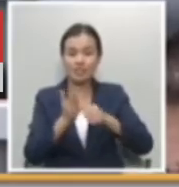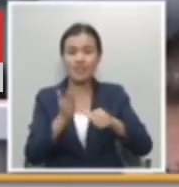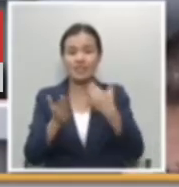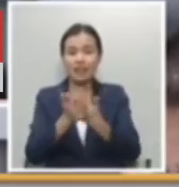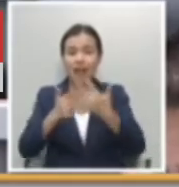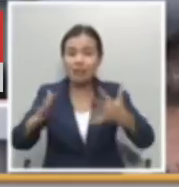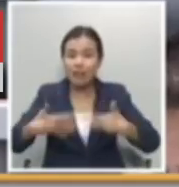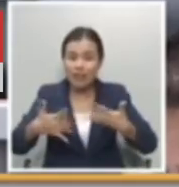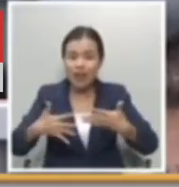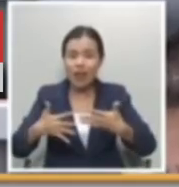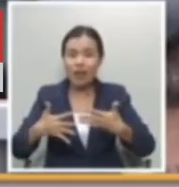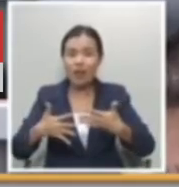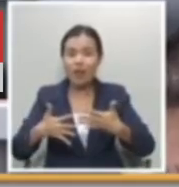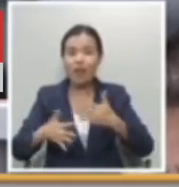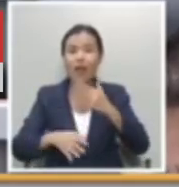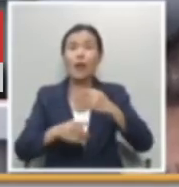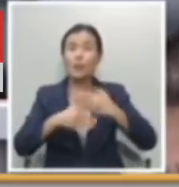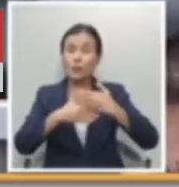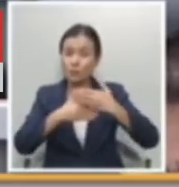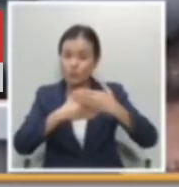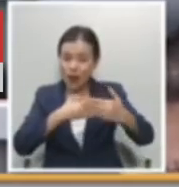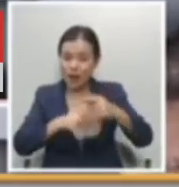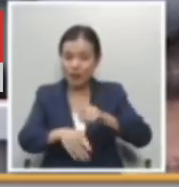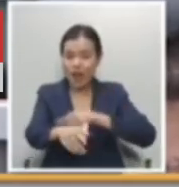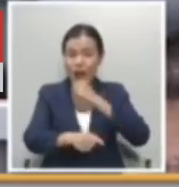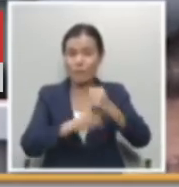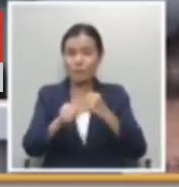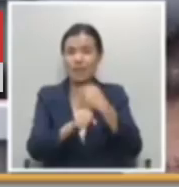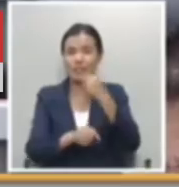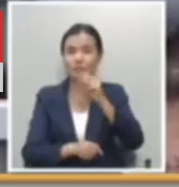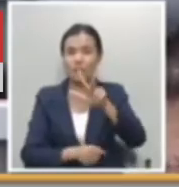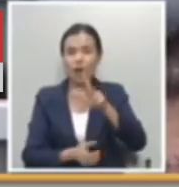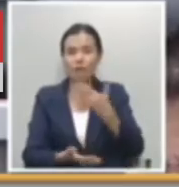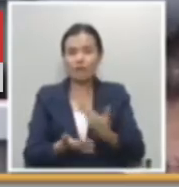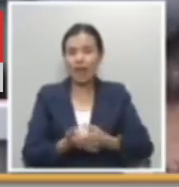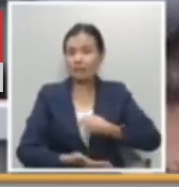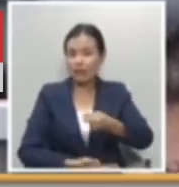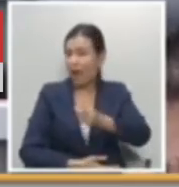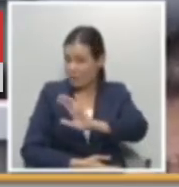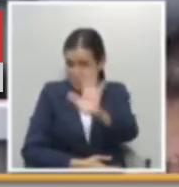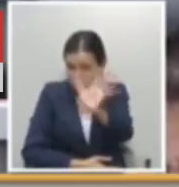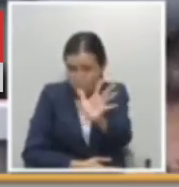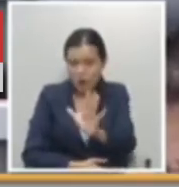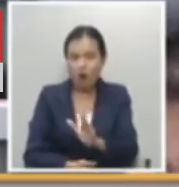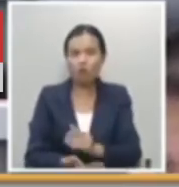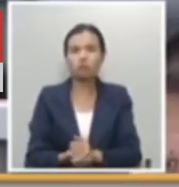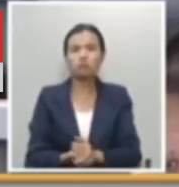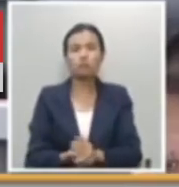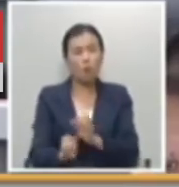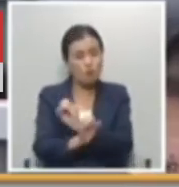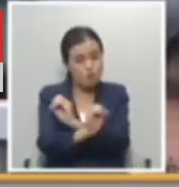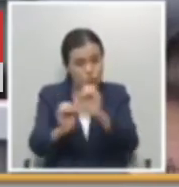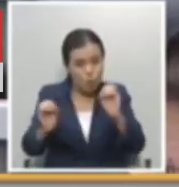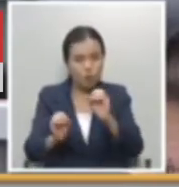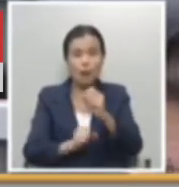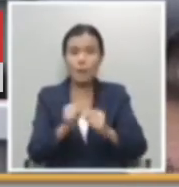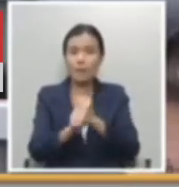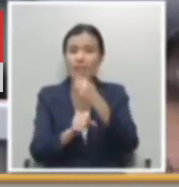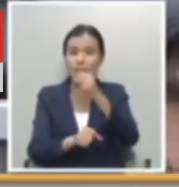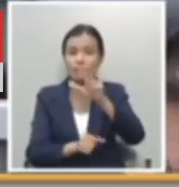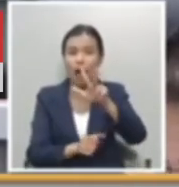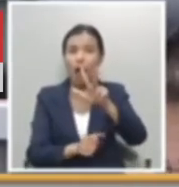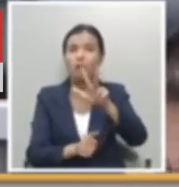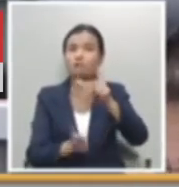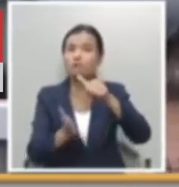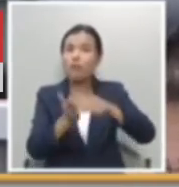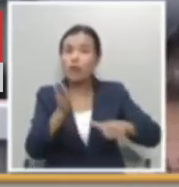บุคคล13ปีเอ็งไม่เสียภาษีสักบาทเลยเหรอ 13ปีคนไทยได้อะไรลงทุน